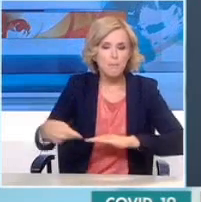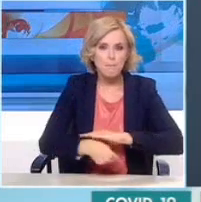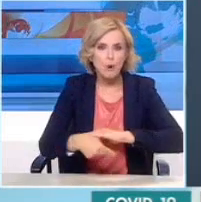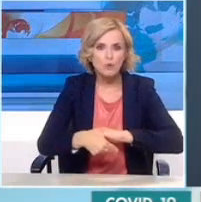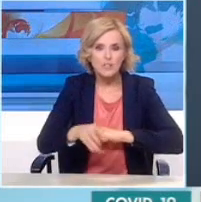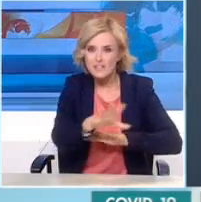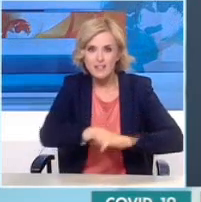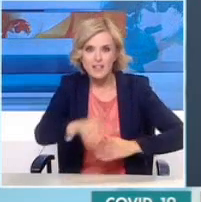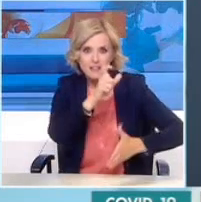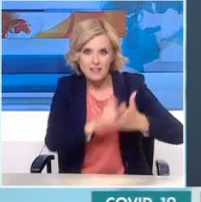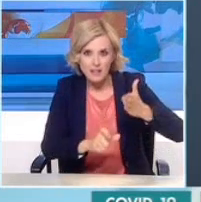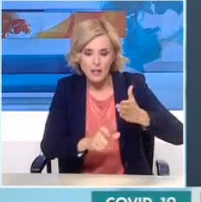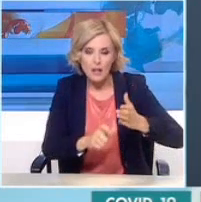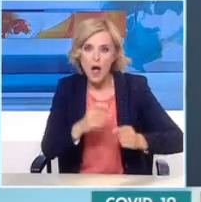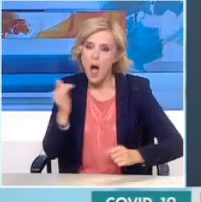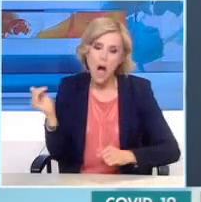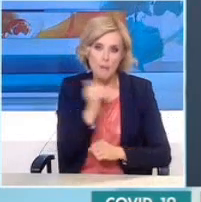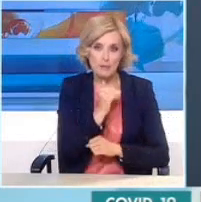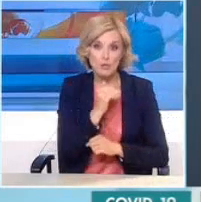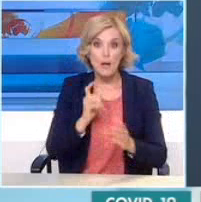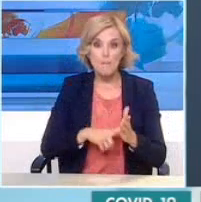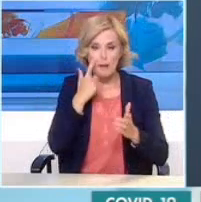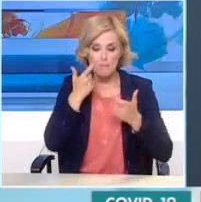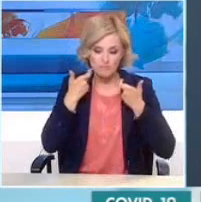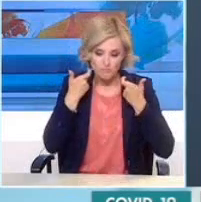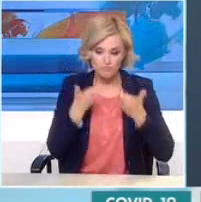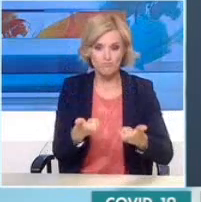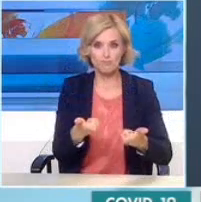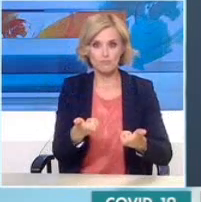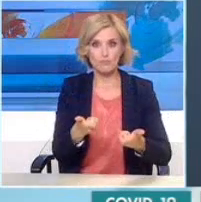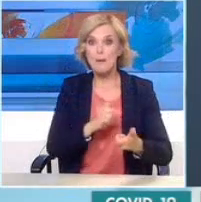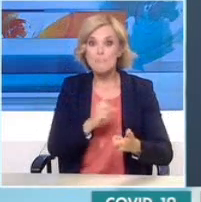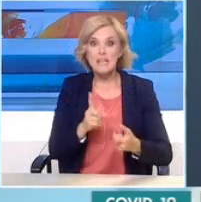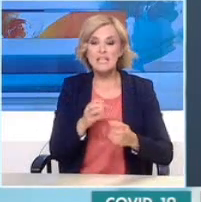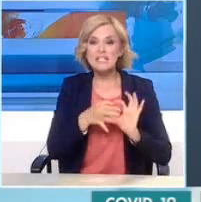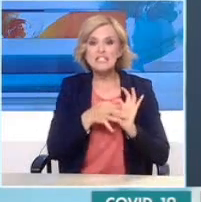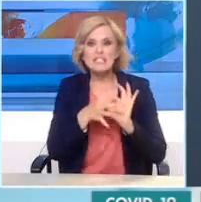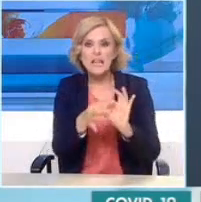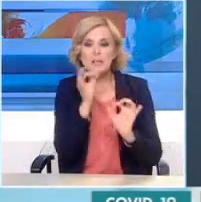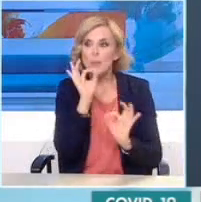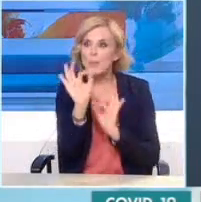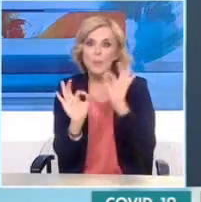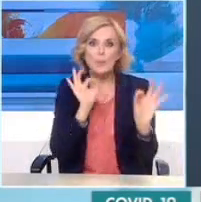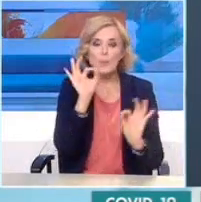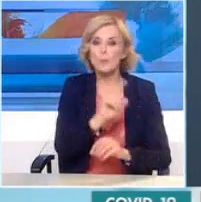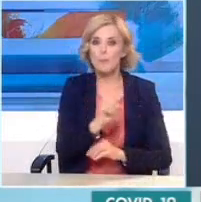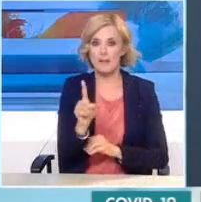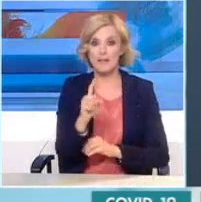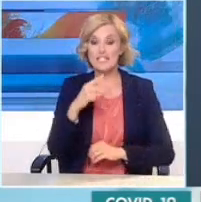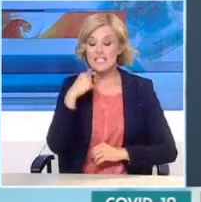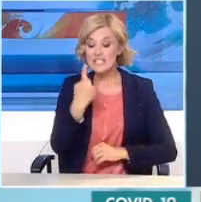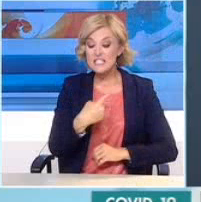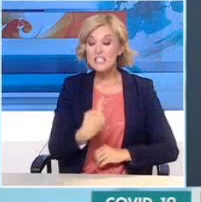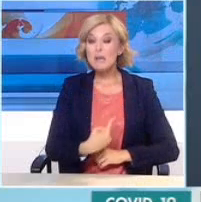χαλαρώνουμε και να χάνουμε την επαγρύπνησή μας, να ανάβουν συνεχώς εστίες μετάδοσης. Η απρόσεκτη συμπεριφορά των